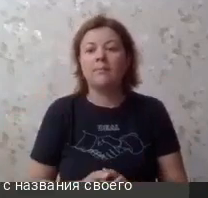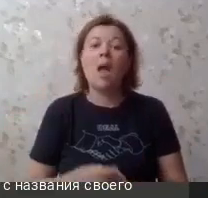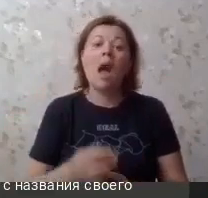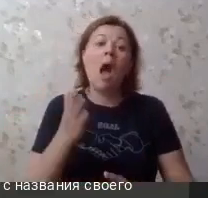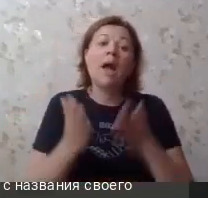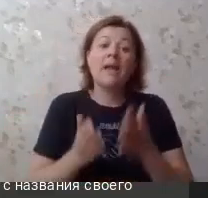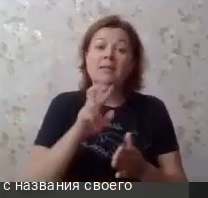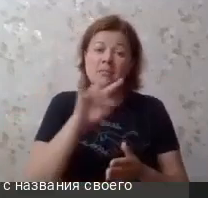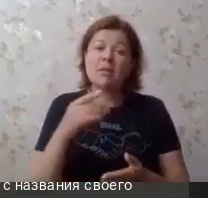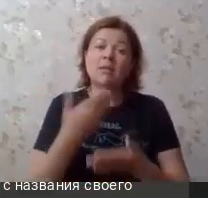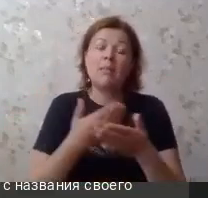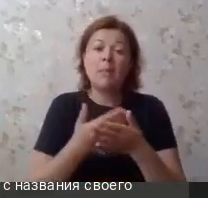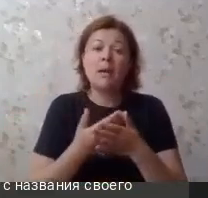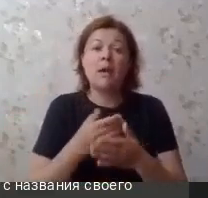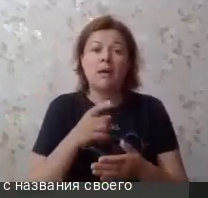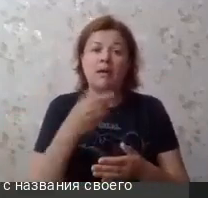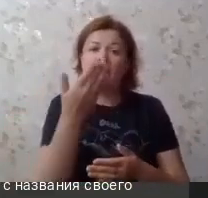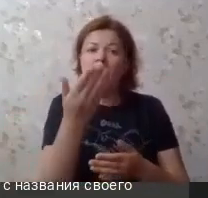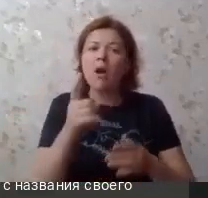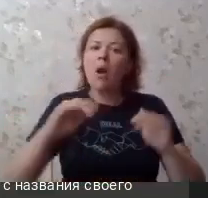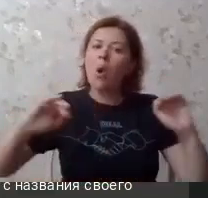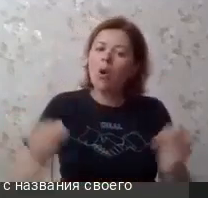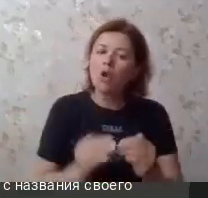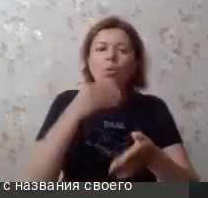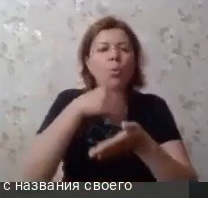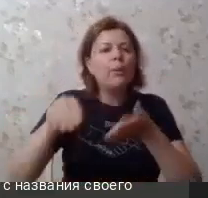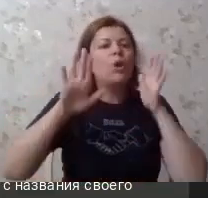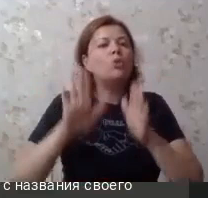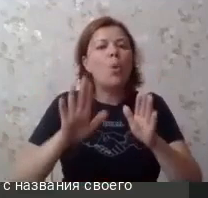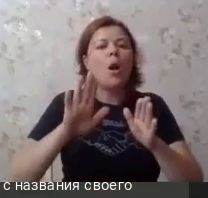если бы вы там были бы, допустим, только ограничены своим регионом.